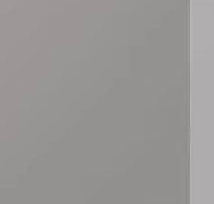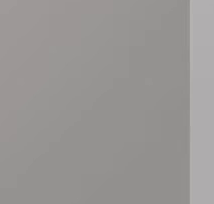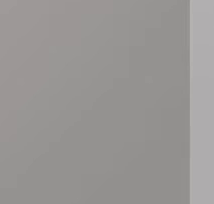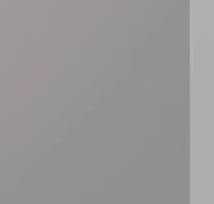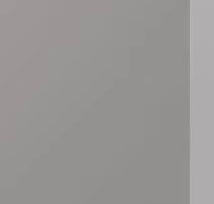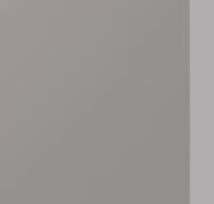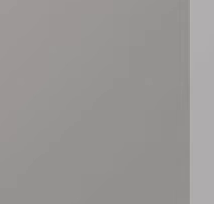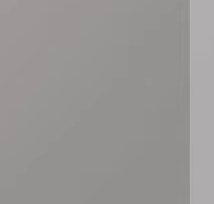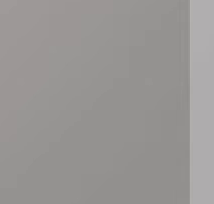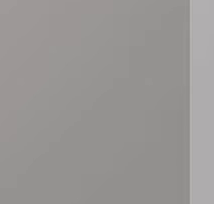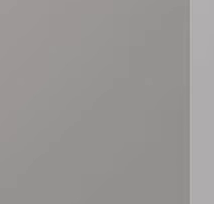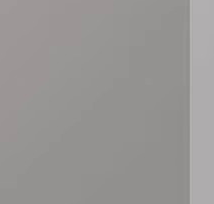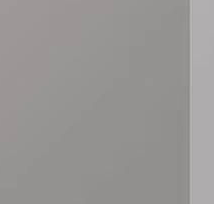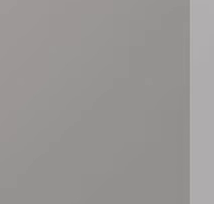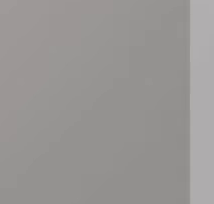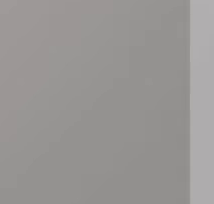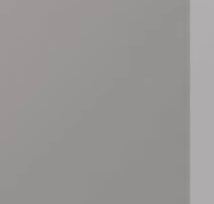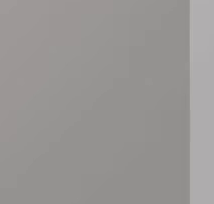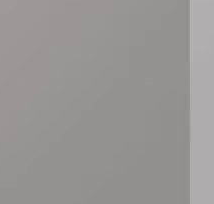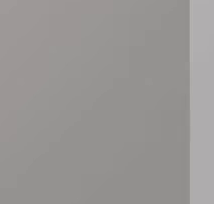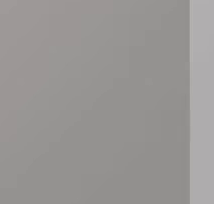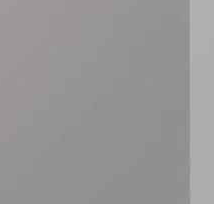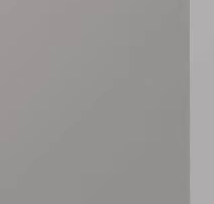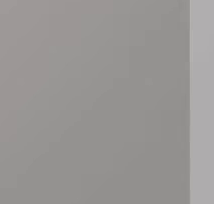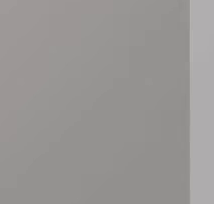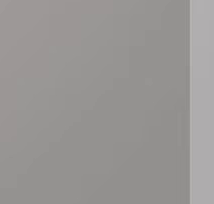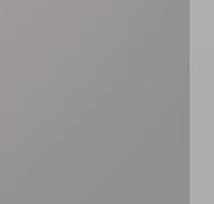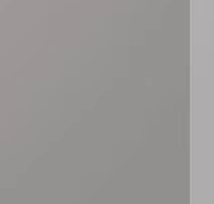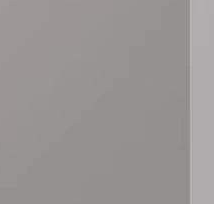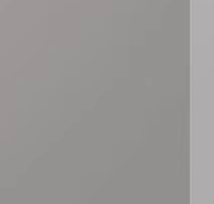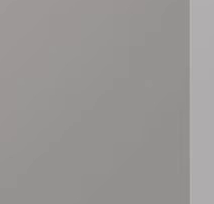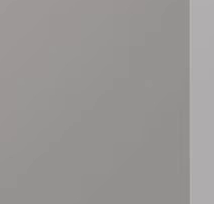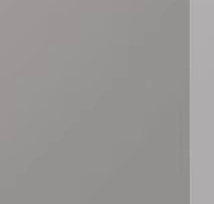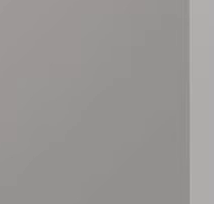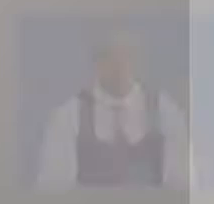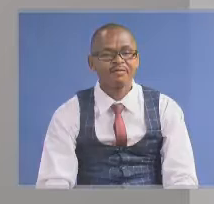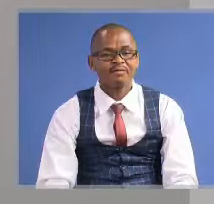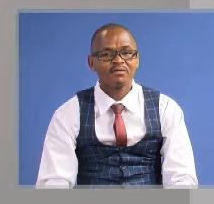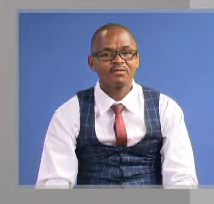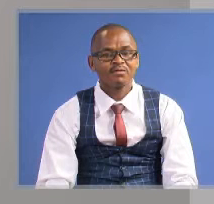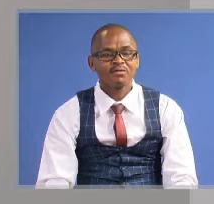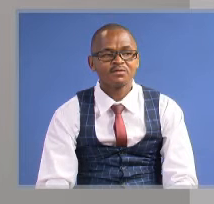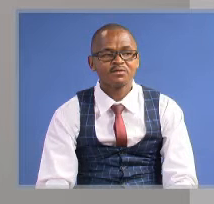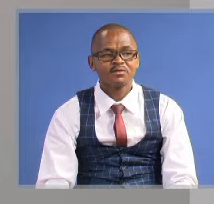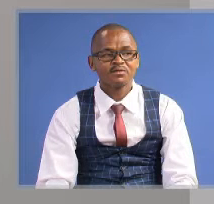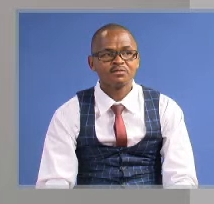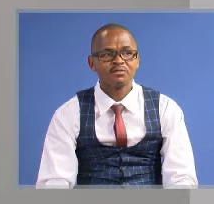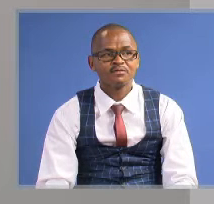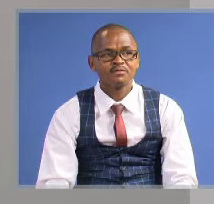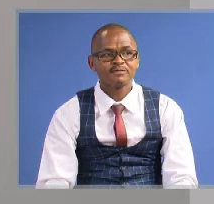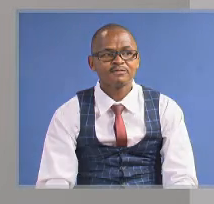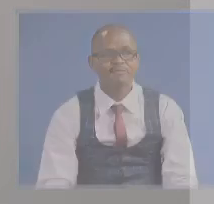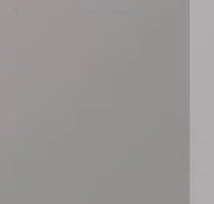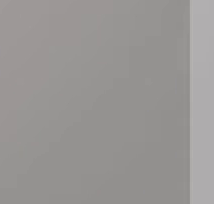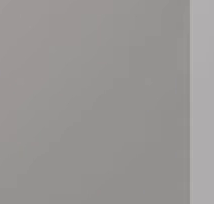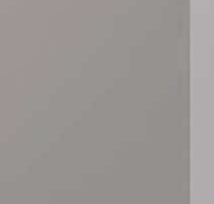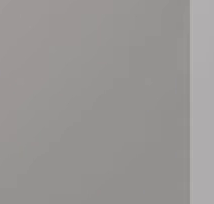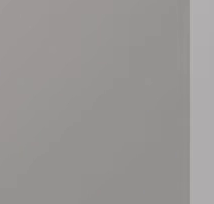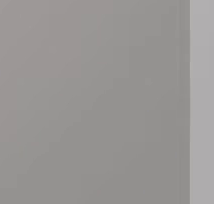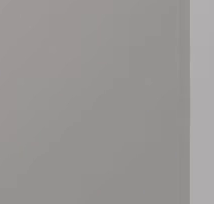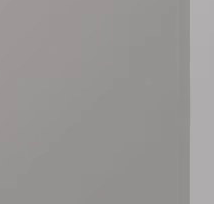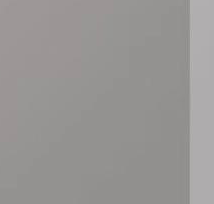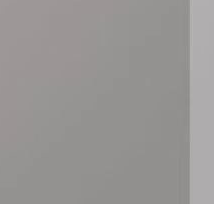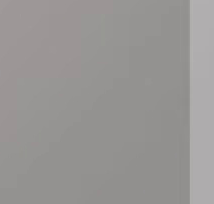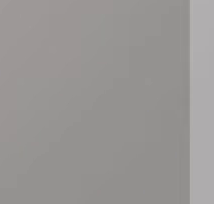IPOA itaendeleza uchunguzi ili kuwafungulia mashtaka waliohusika. Kadhalika, IPOA imekariri kuwa halmashauri ya IPOA imemwandikia